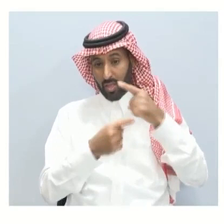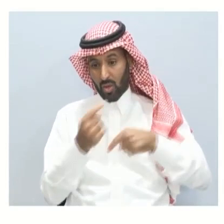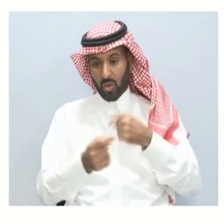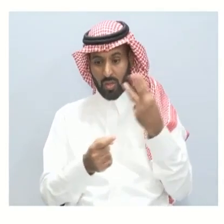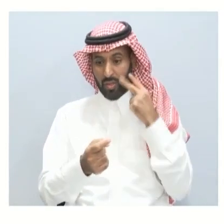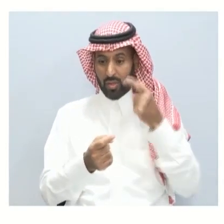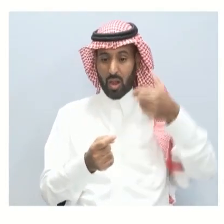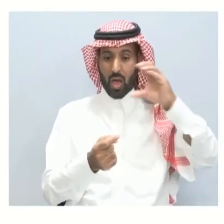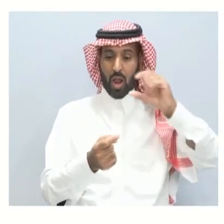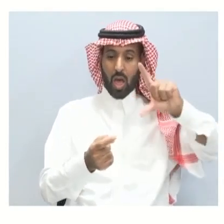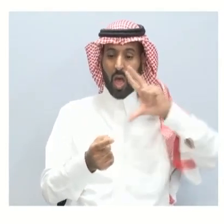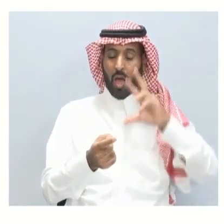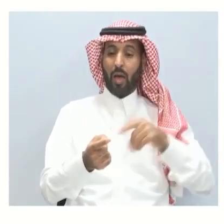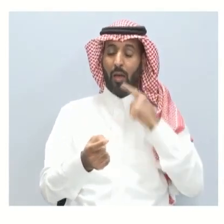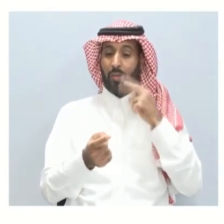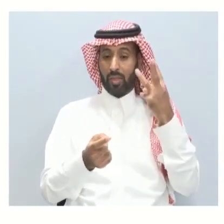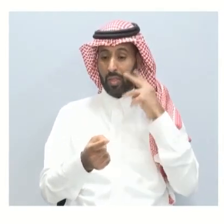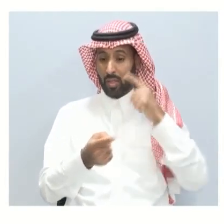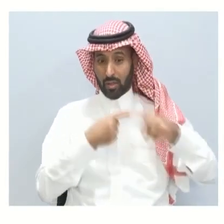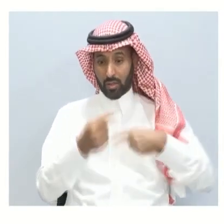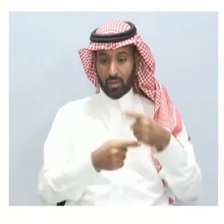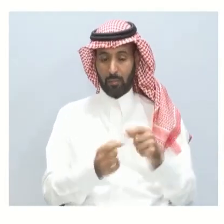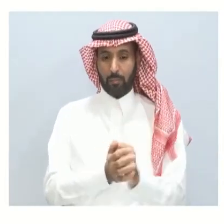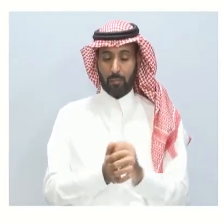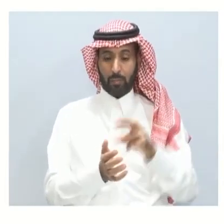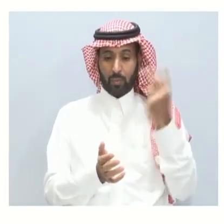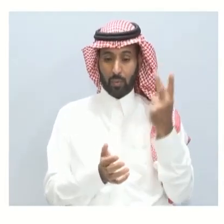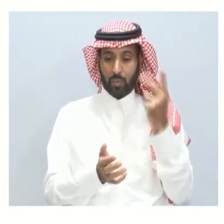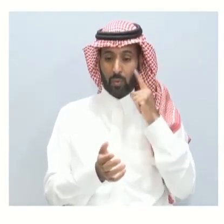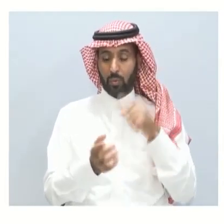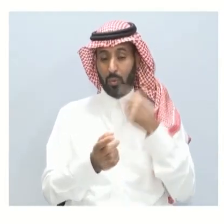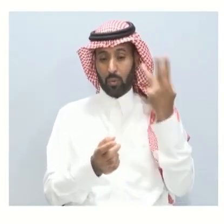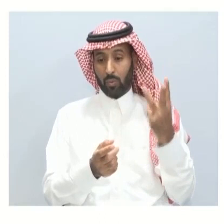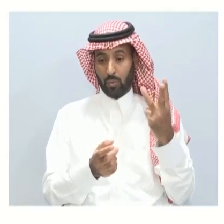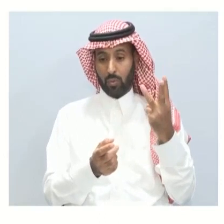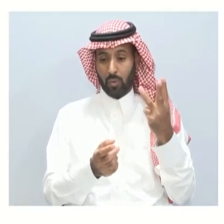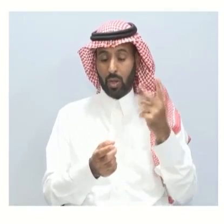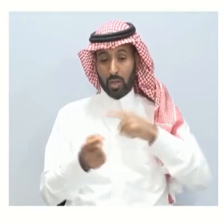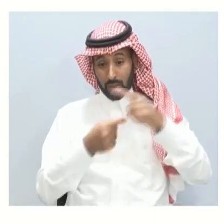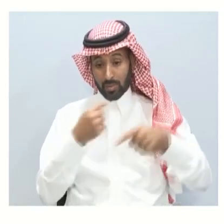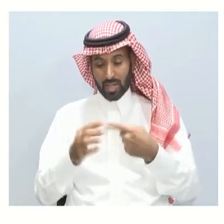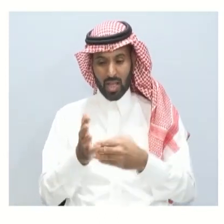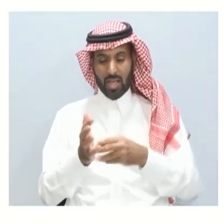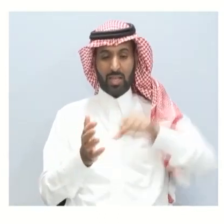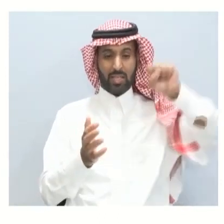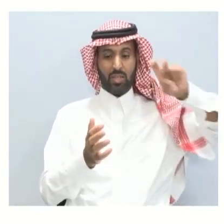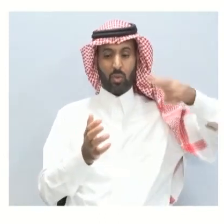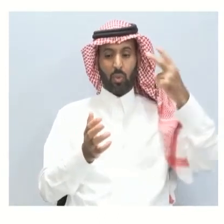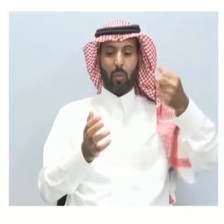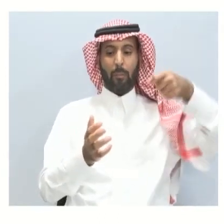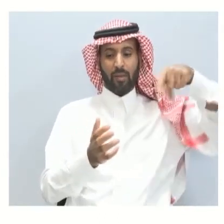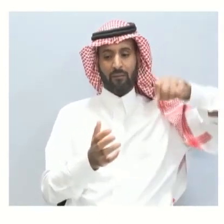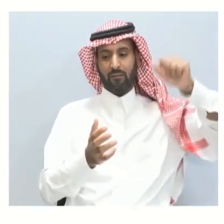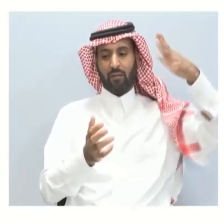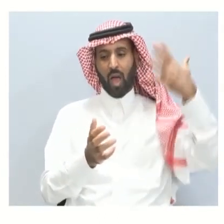والكلور يقع في الدوره الثالثه فهنا سنقول 2 و 3 ولكن المدار الاخير اس تو بي فايف اس تو